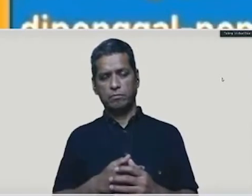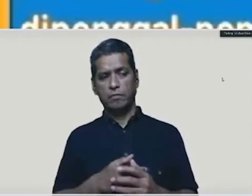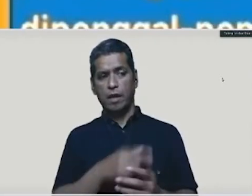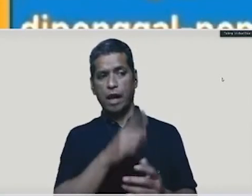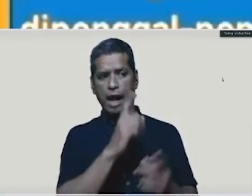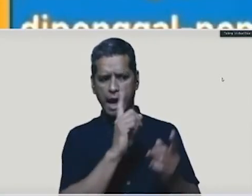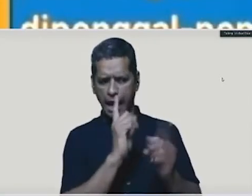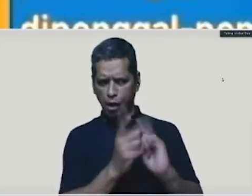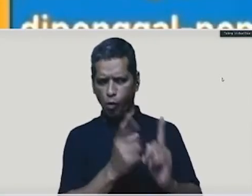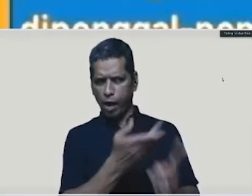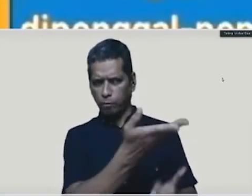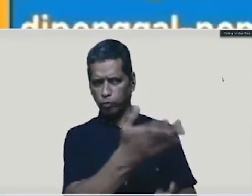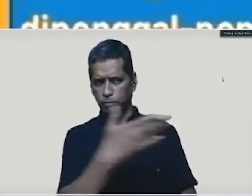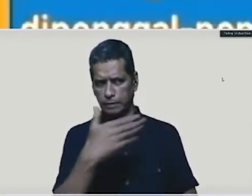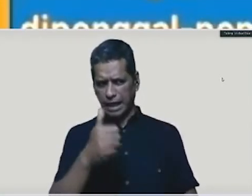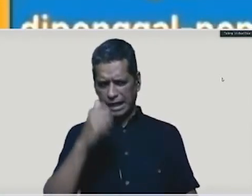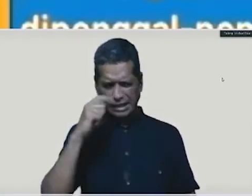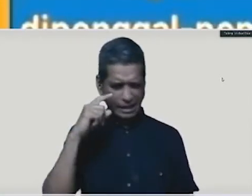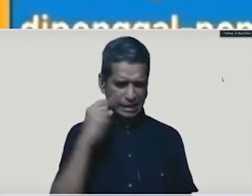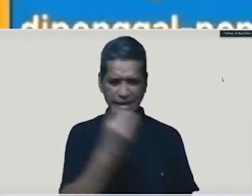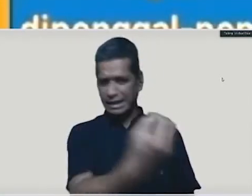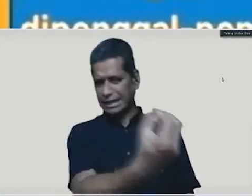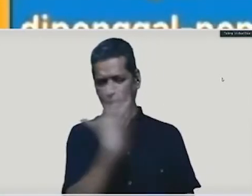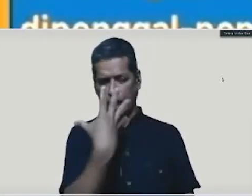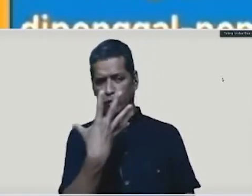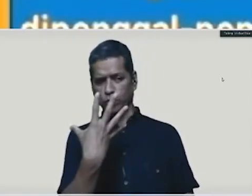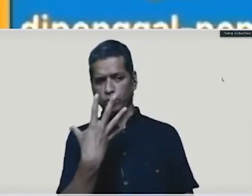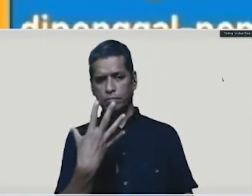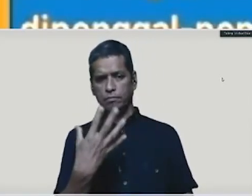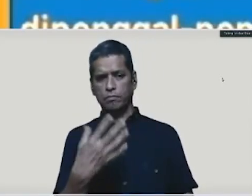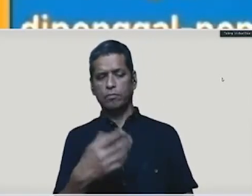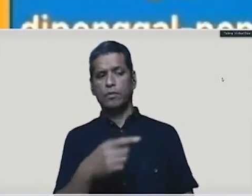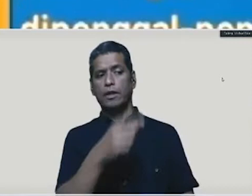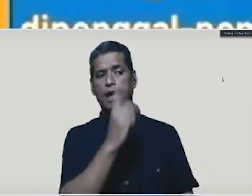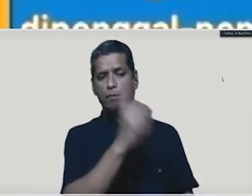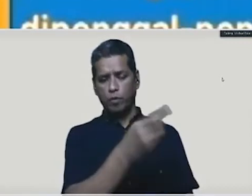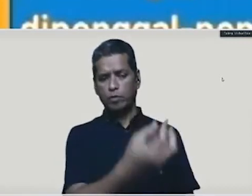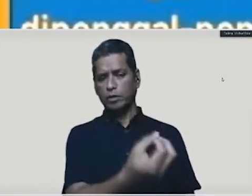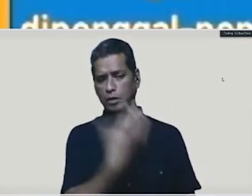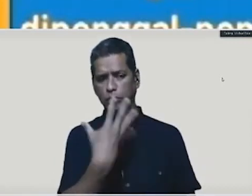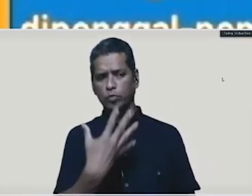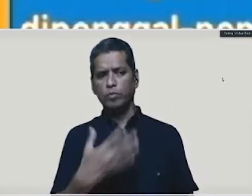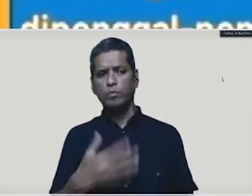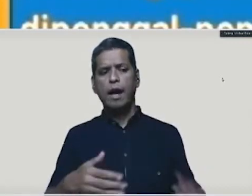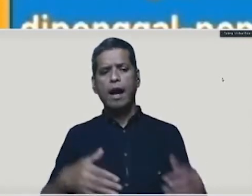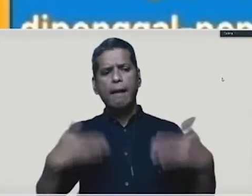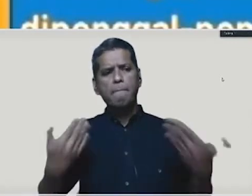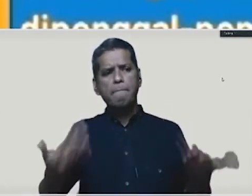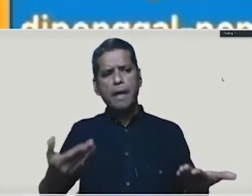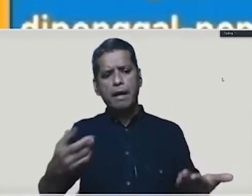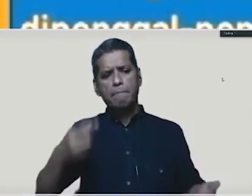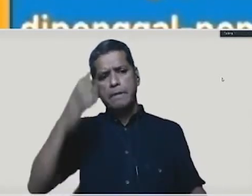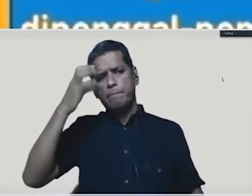Saya dan kamu kasih tahu apa artinya